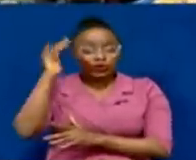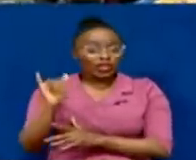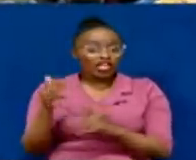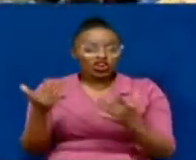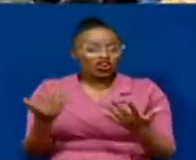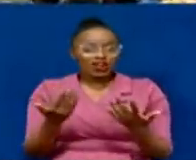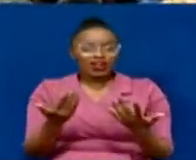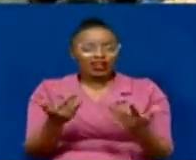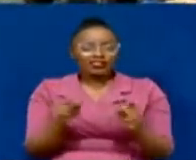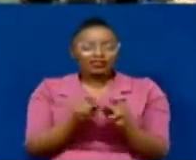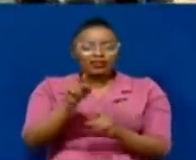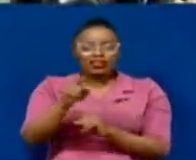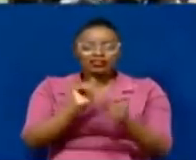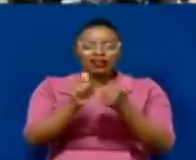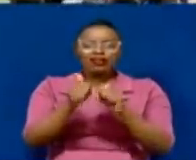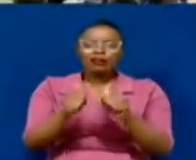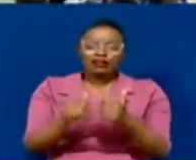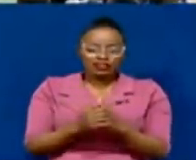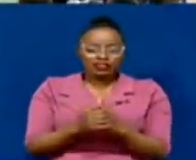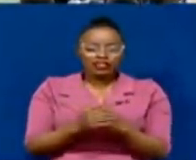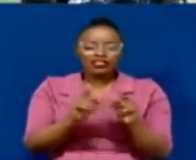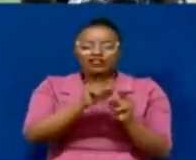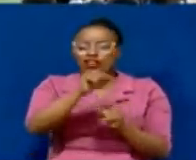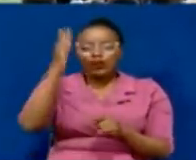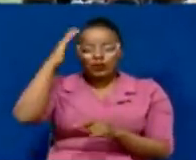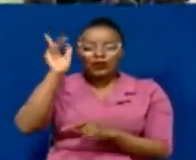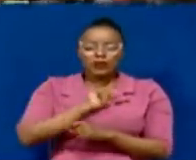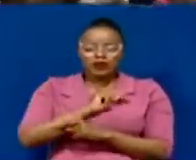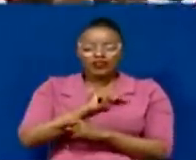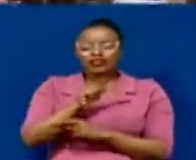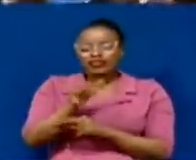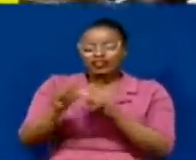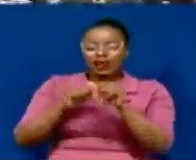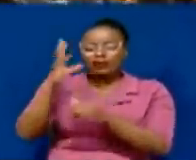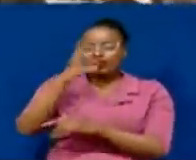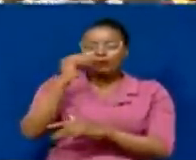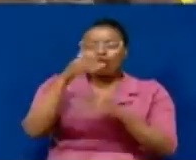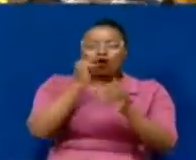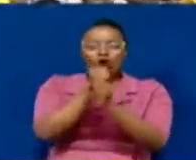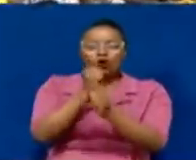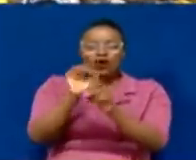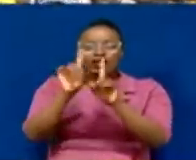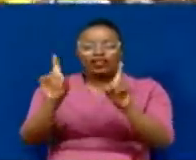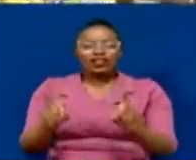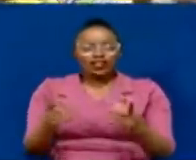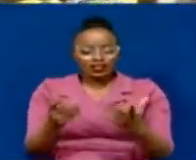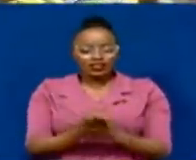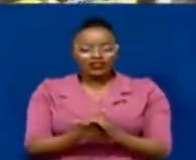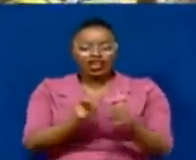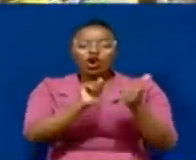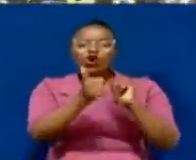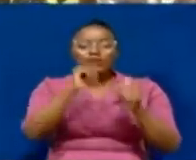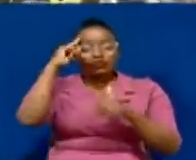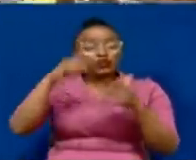Ama na hii mashindano, si mnajua ni mashindano ya urembo ama ya kazi?